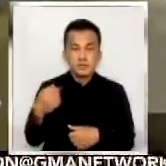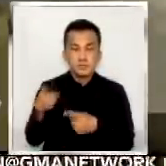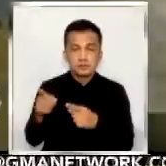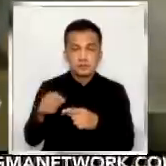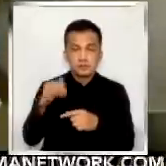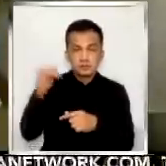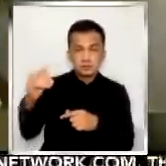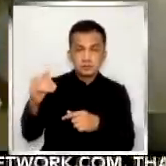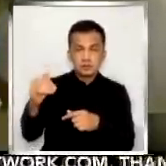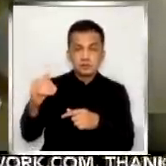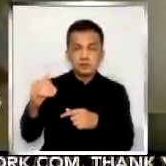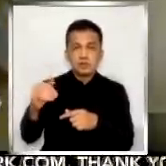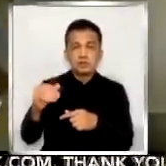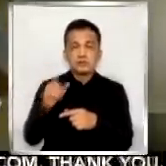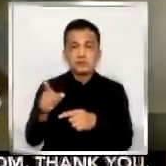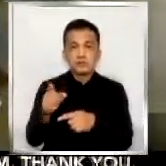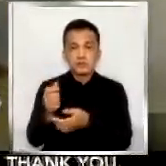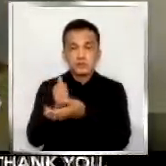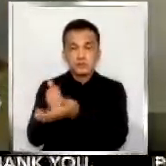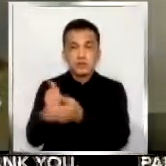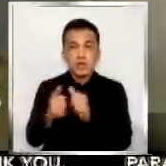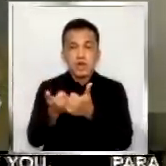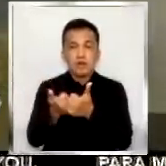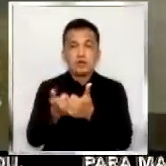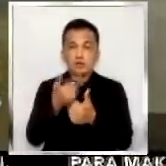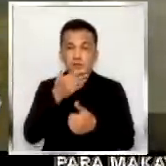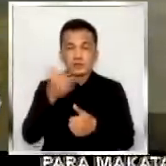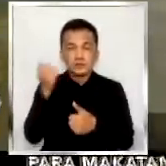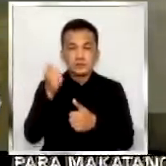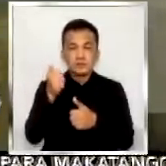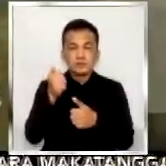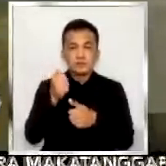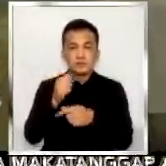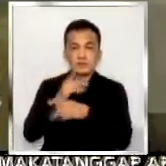how best to handle the emerging situation.